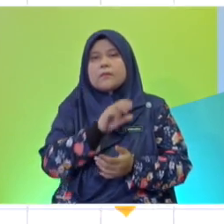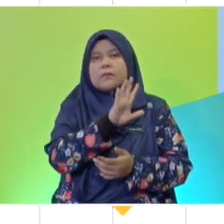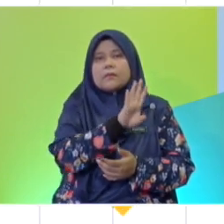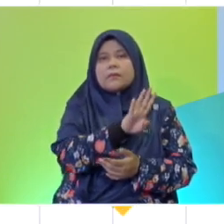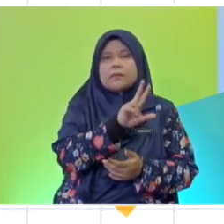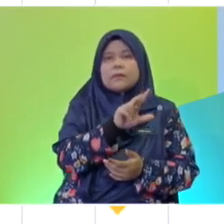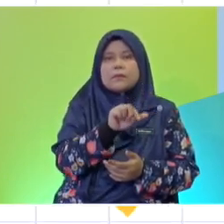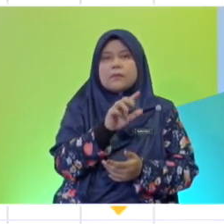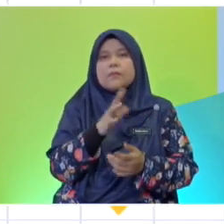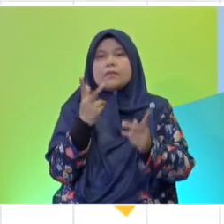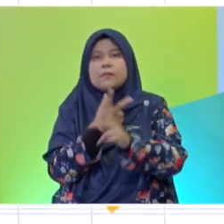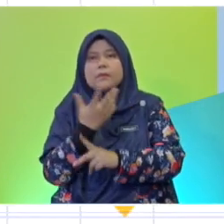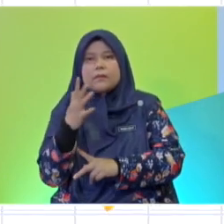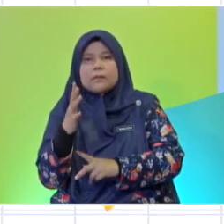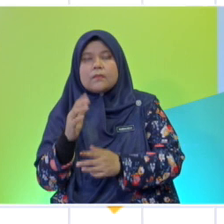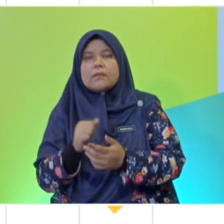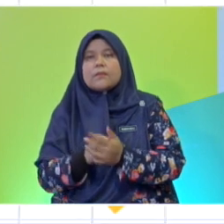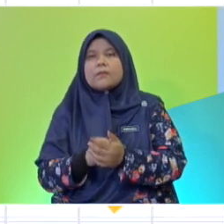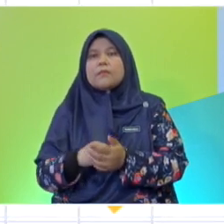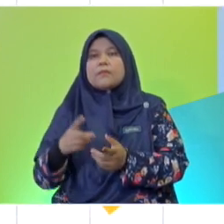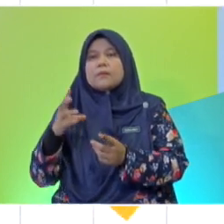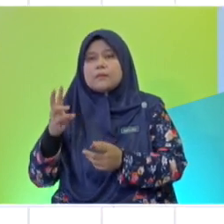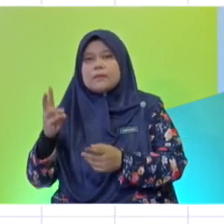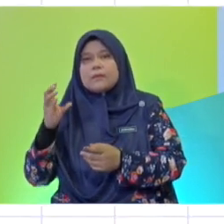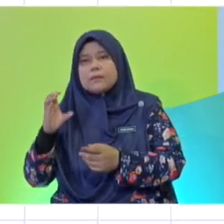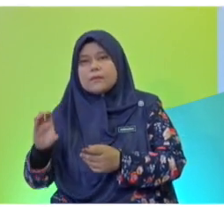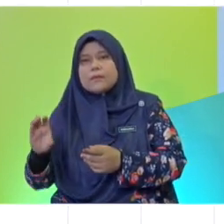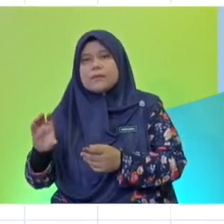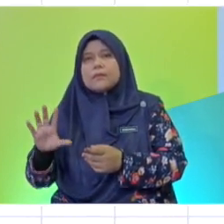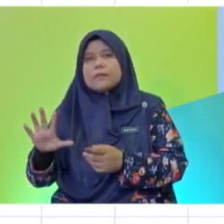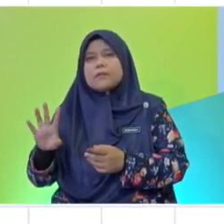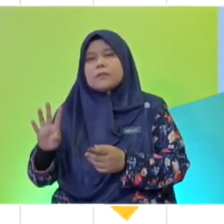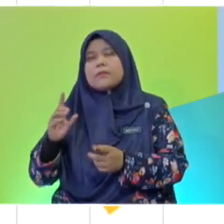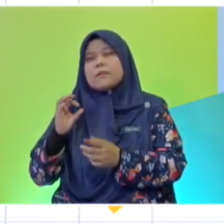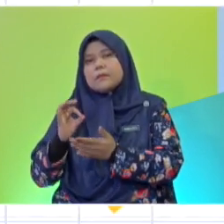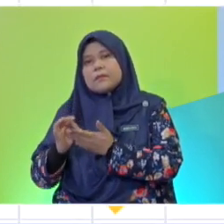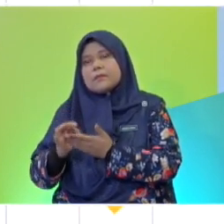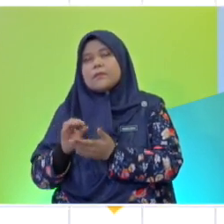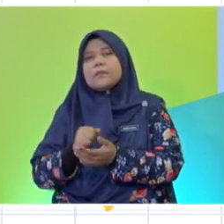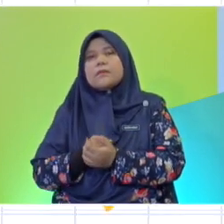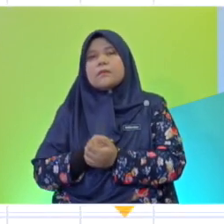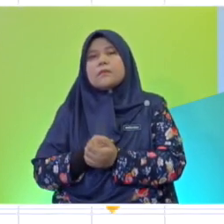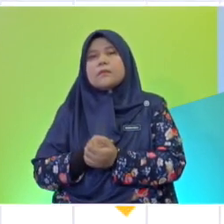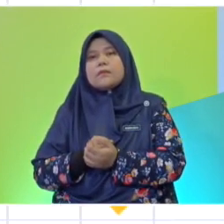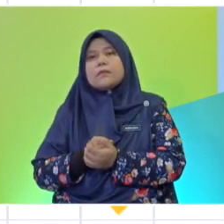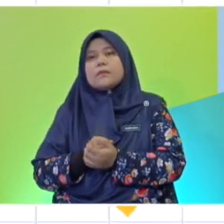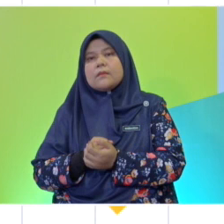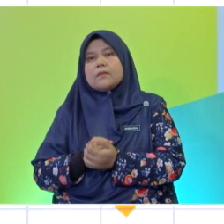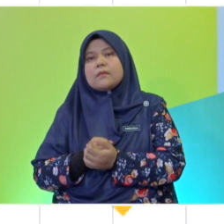bulan 6 sendok 15 kita Kenapa jawabannya 64 Sin ah dapat Alhamdulillah